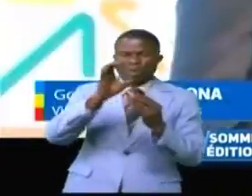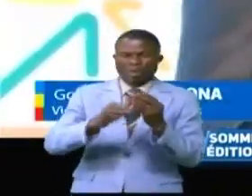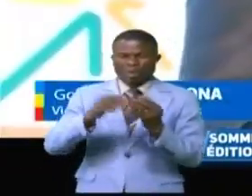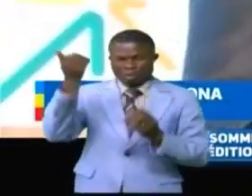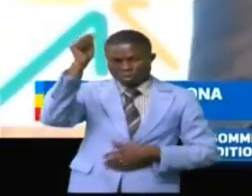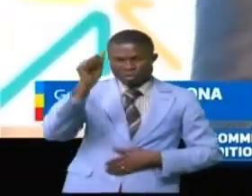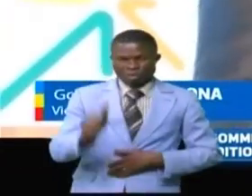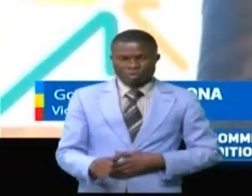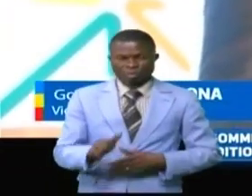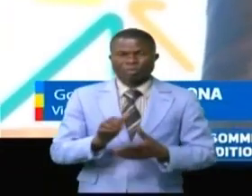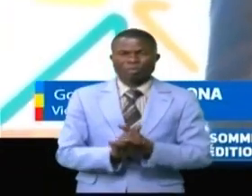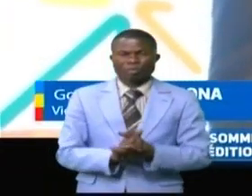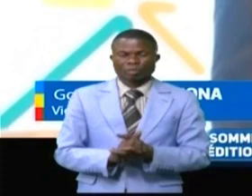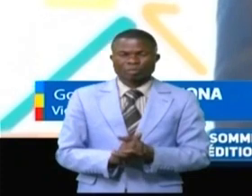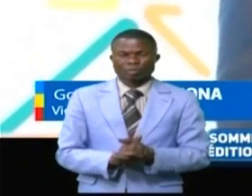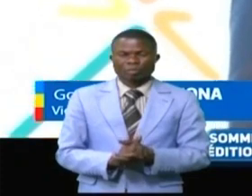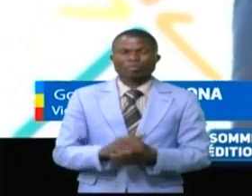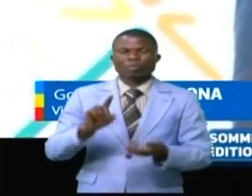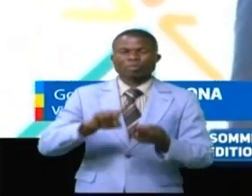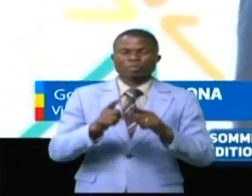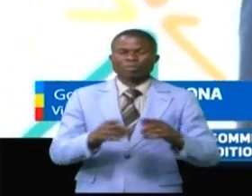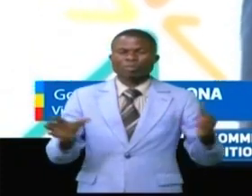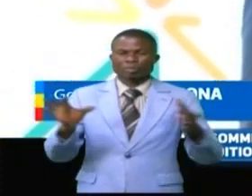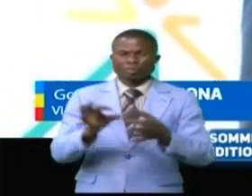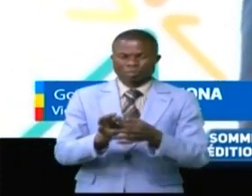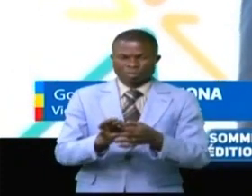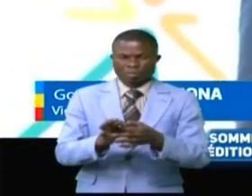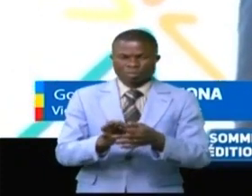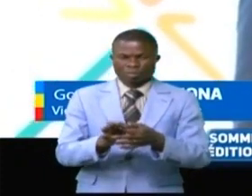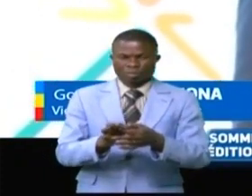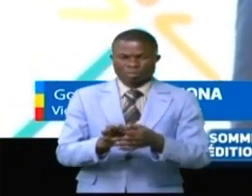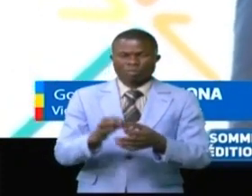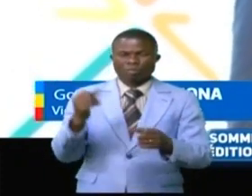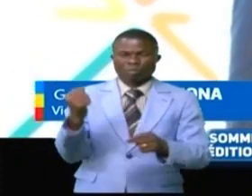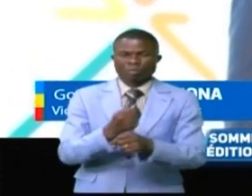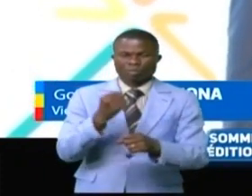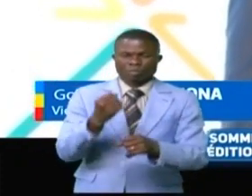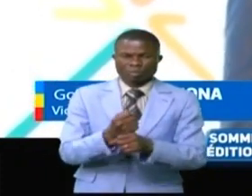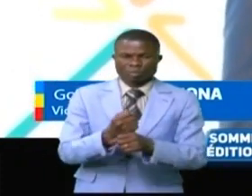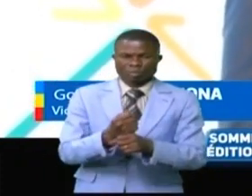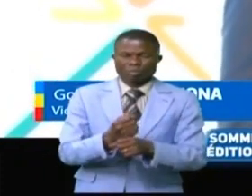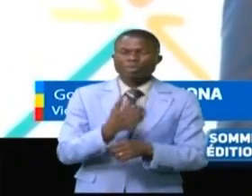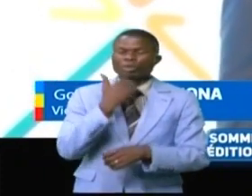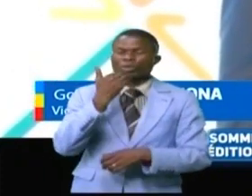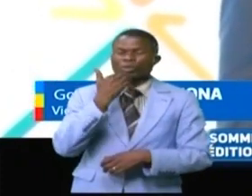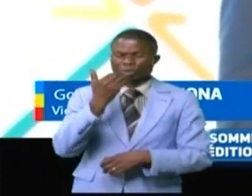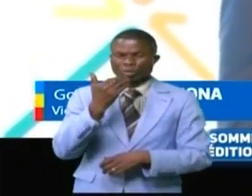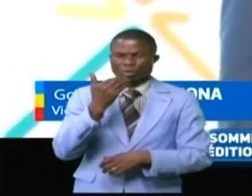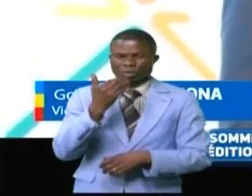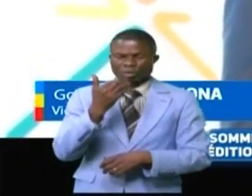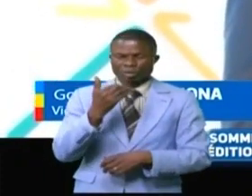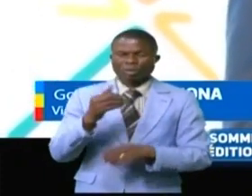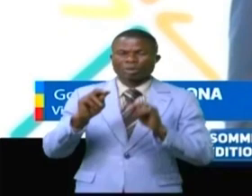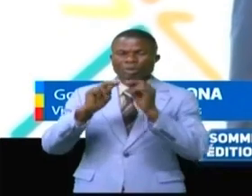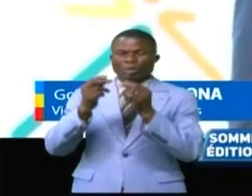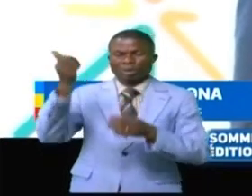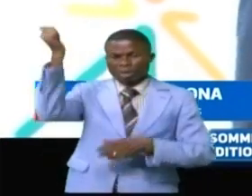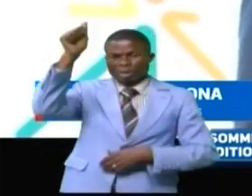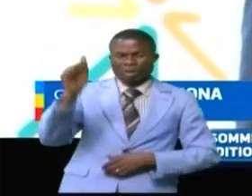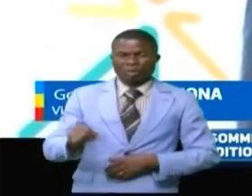Cette législation minière offre aux investisseurs du secteur un cadre